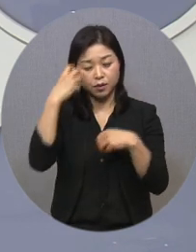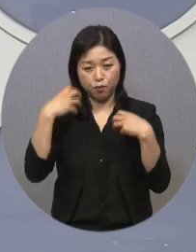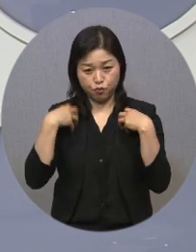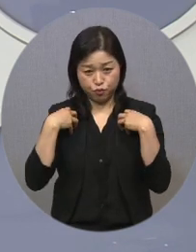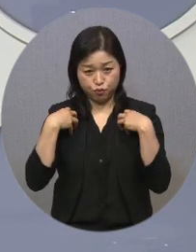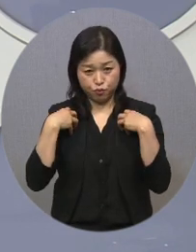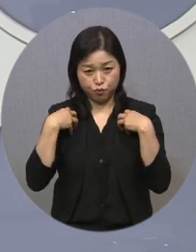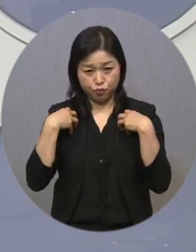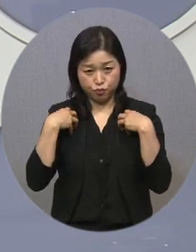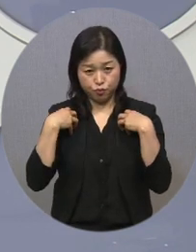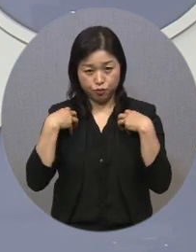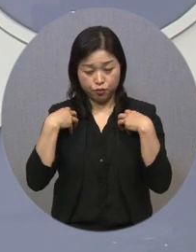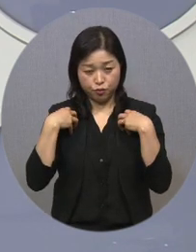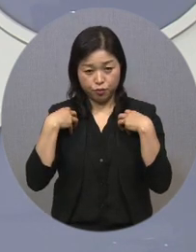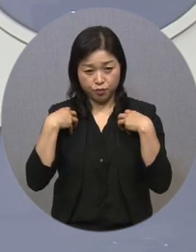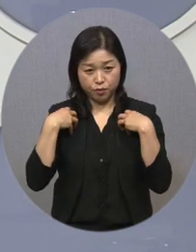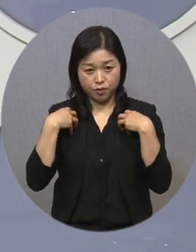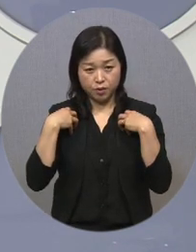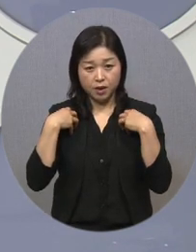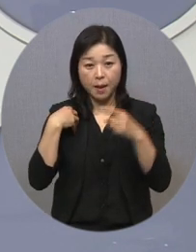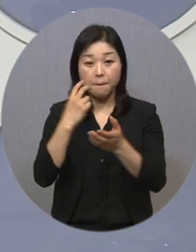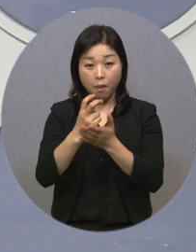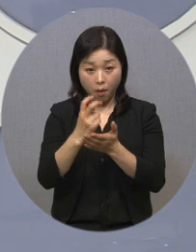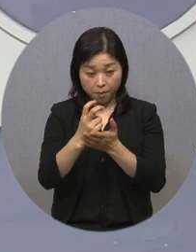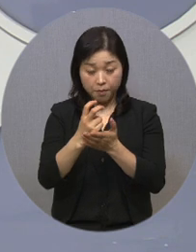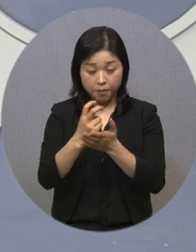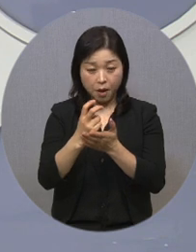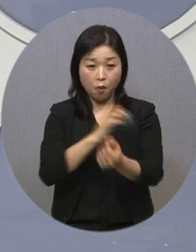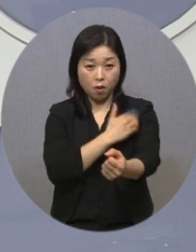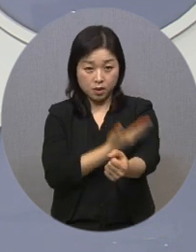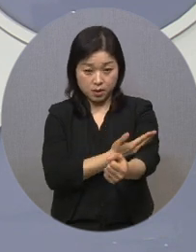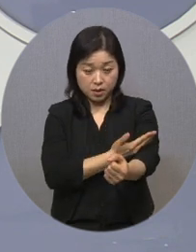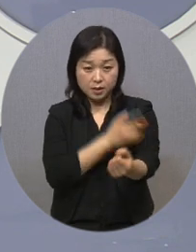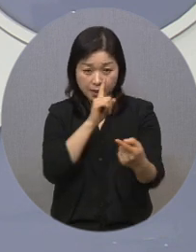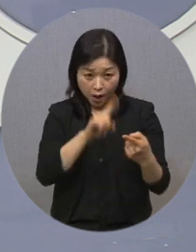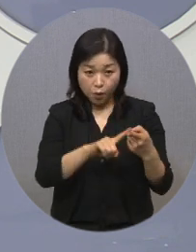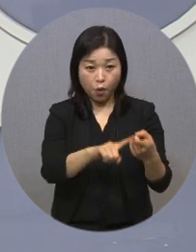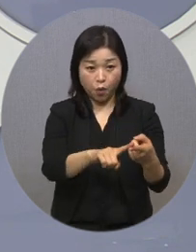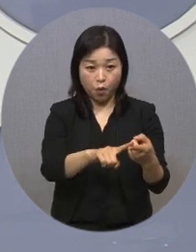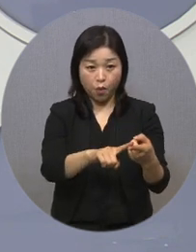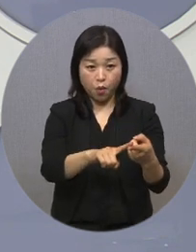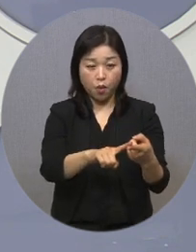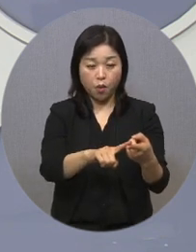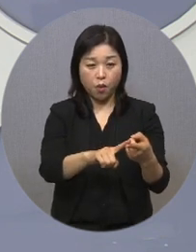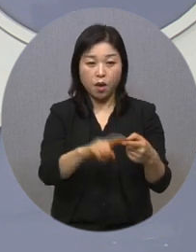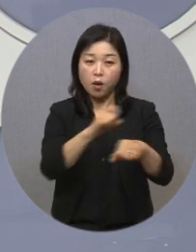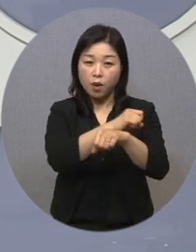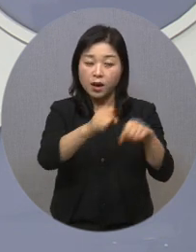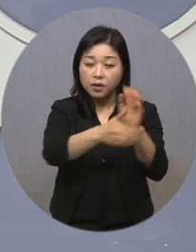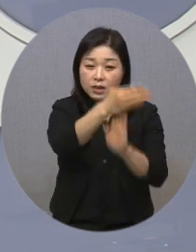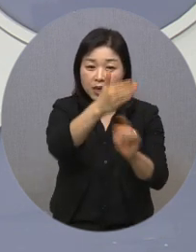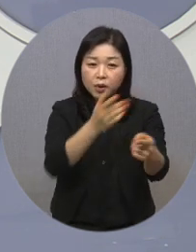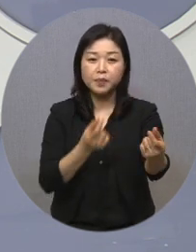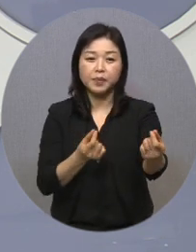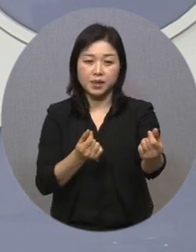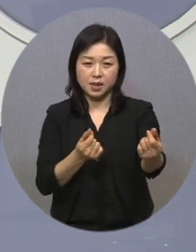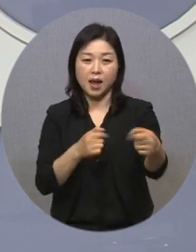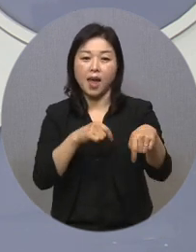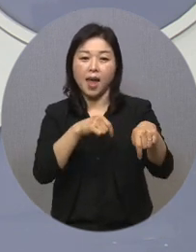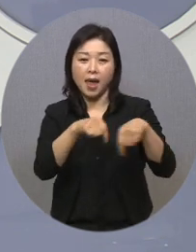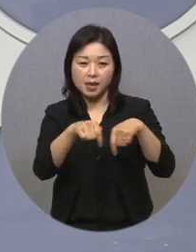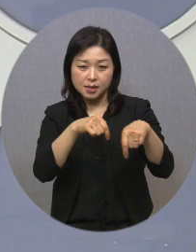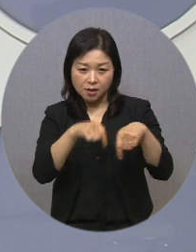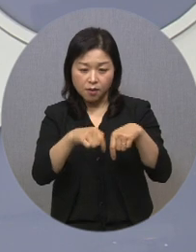기초자치단체이면서도 기초자치단체의 법적 지위를 그대로 유지하면서 광역시에 준하는